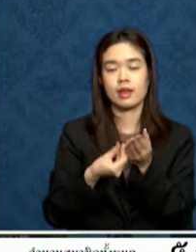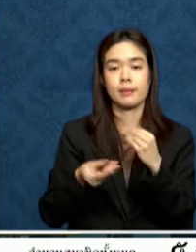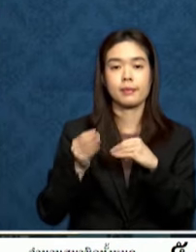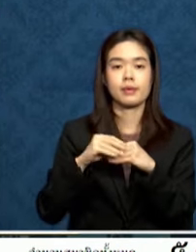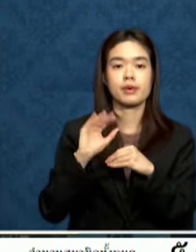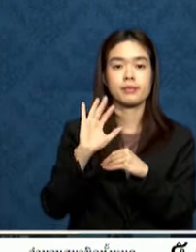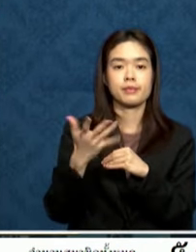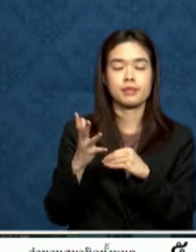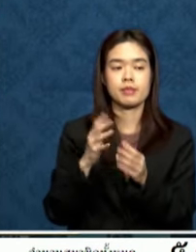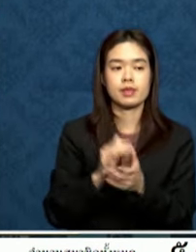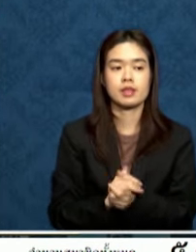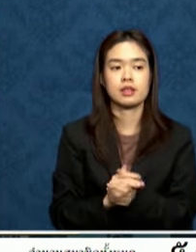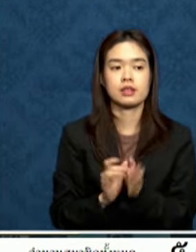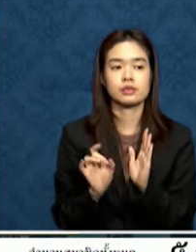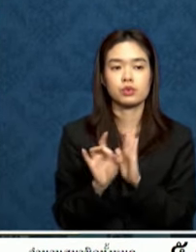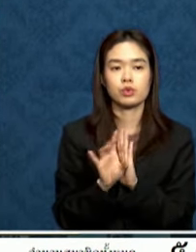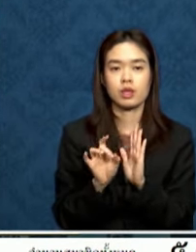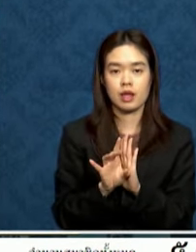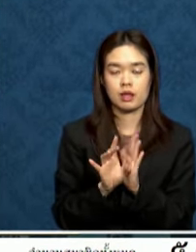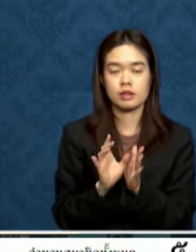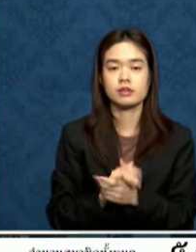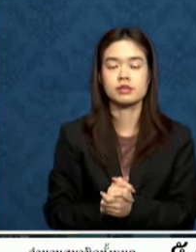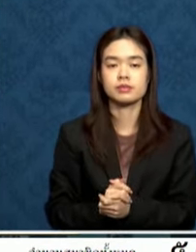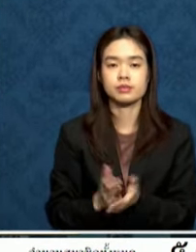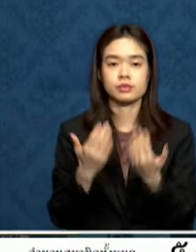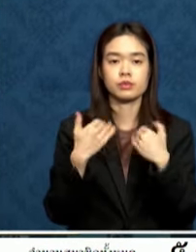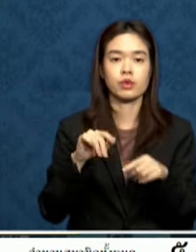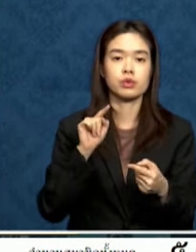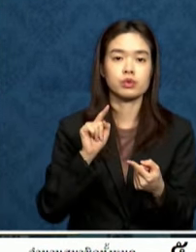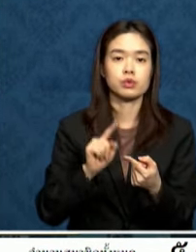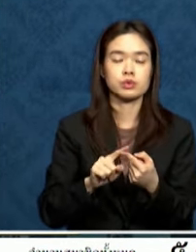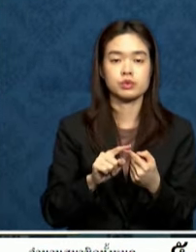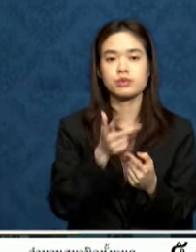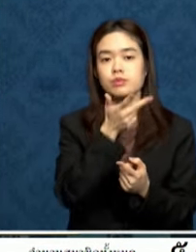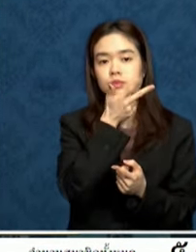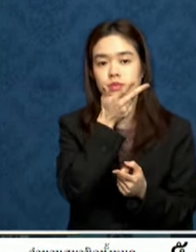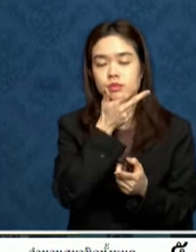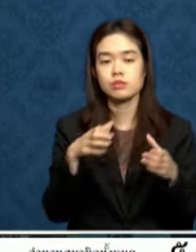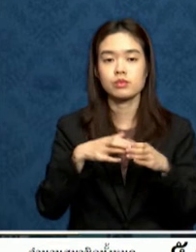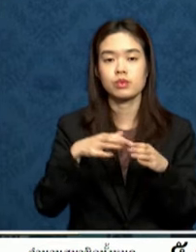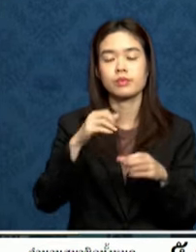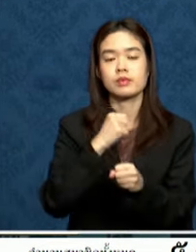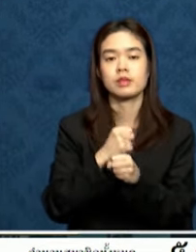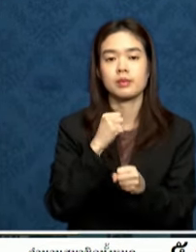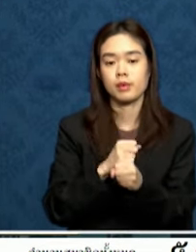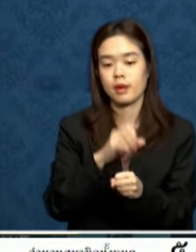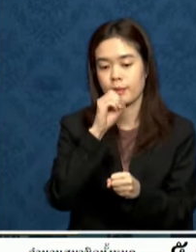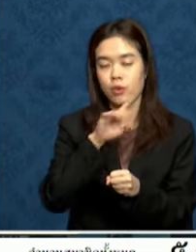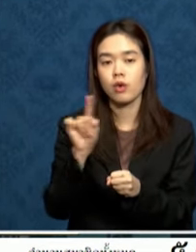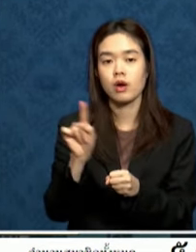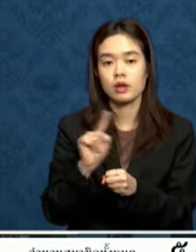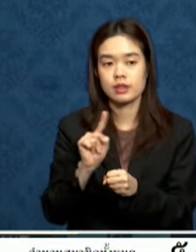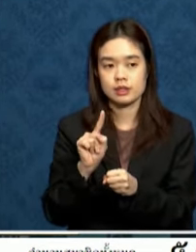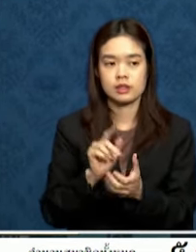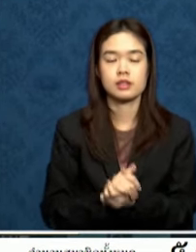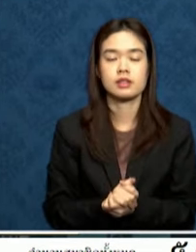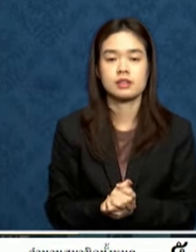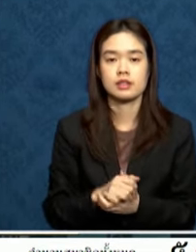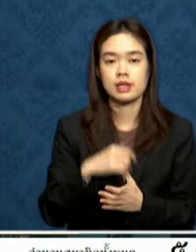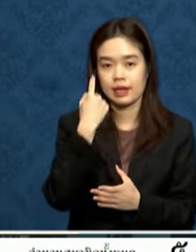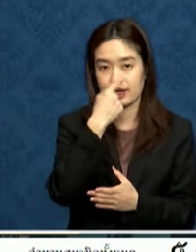ครับสุดท้ายครับท่านประธานครับร่างของท่านอนุชินและคณะครับเขียนไว้ว่าผู้มาใช้สิทธิ์ออก